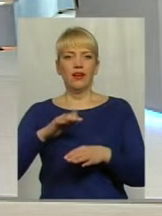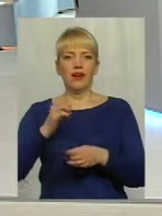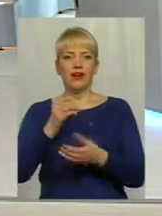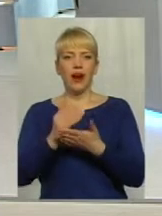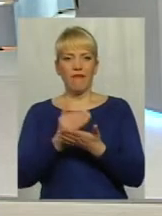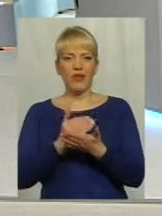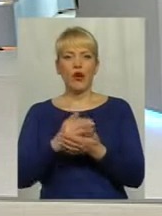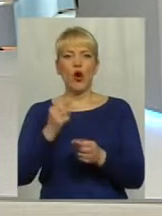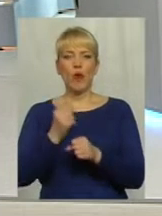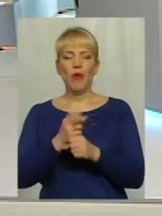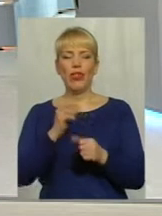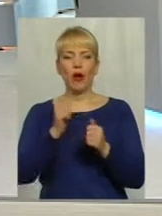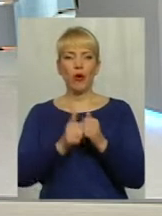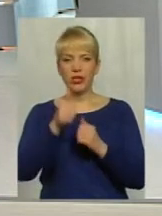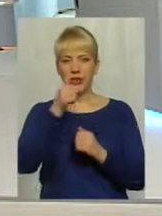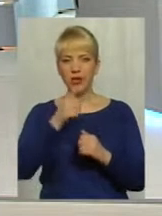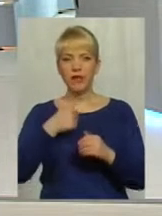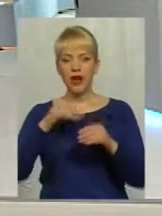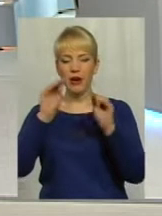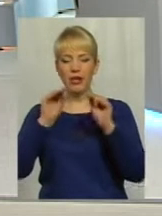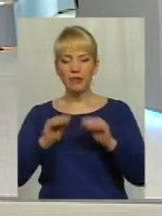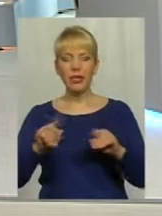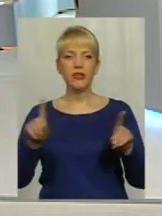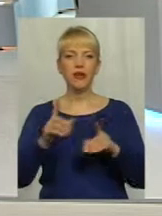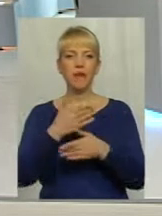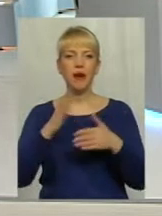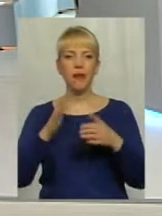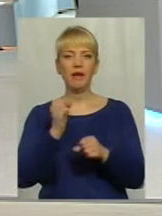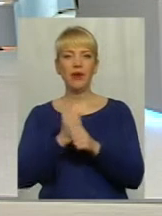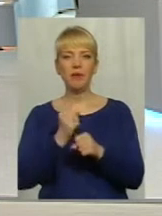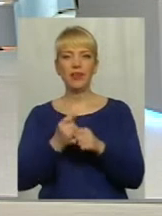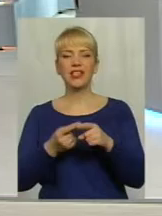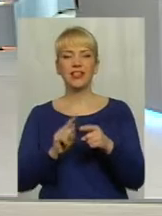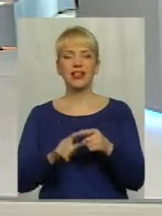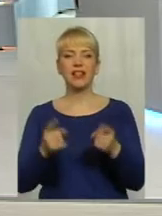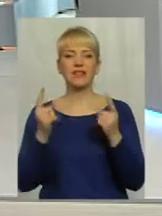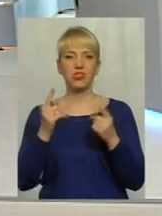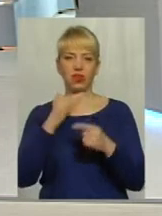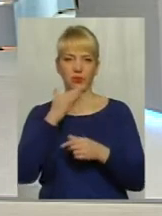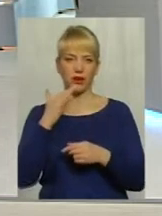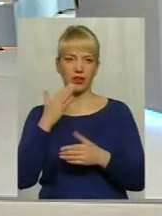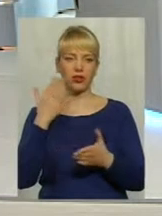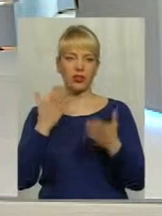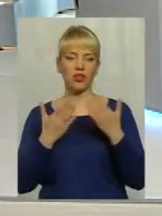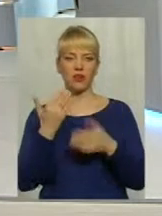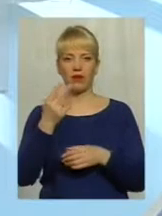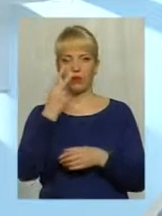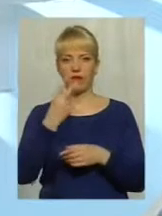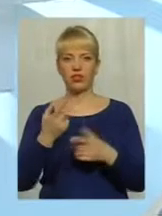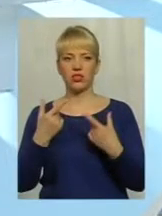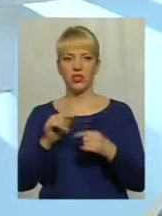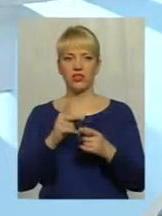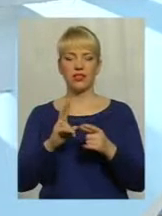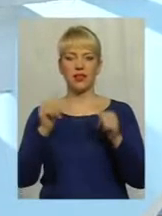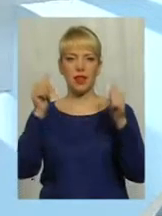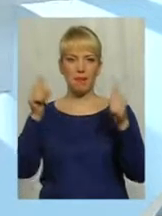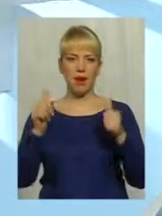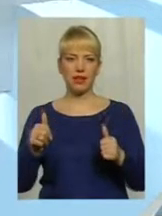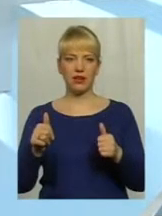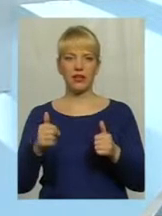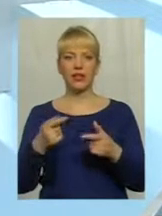на кожен місяць ми розписали, що ми будемо робити, і це надзвичайно багато. Якщо ви побачите десь на банерах, можливо,